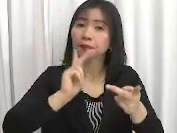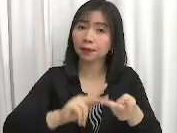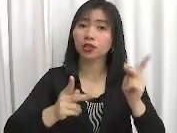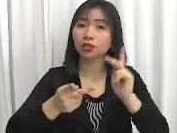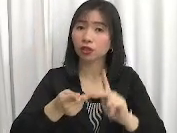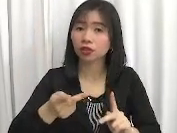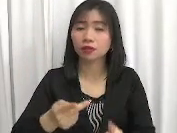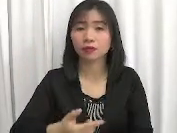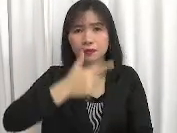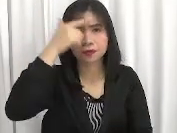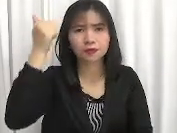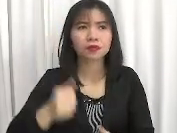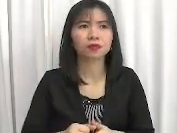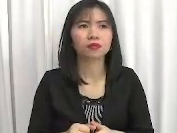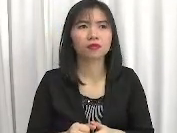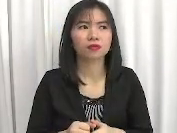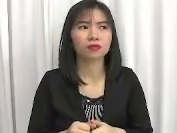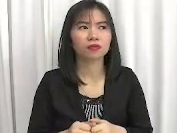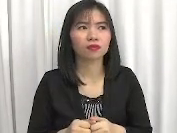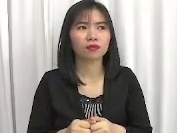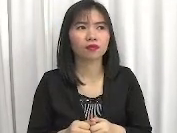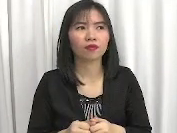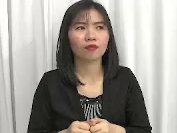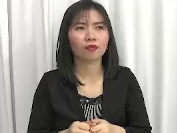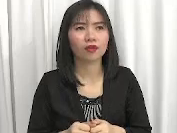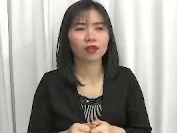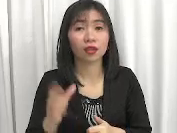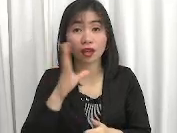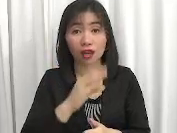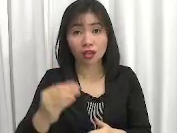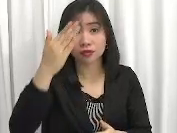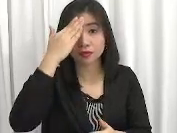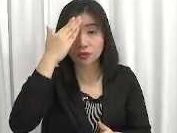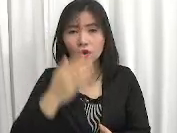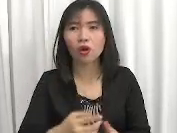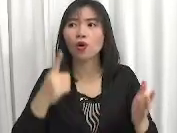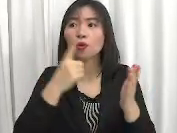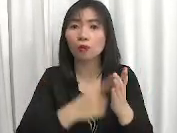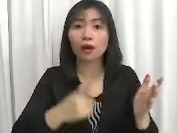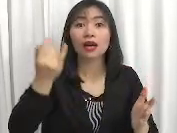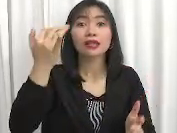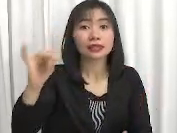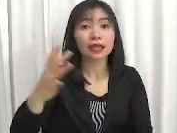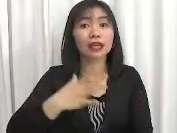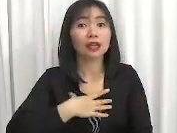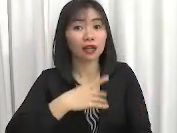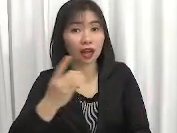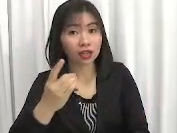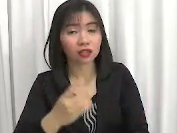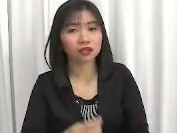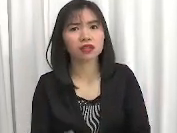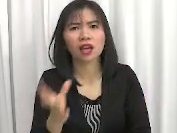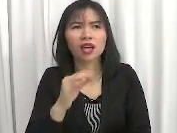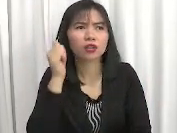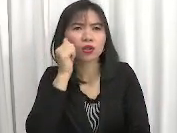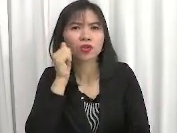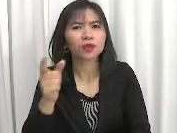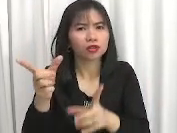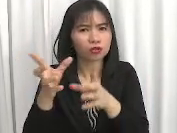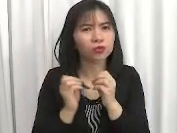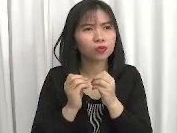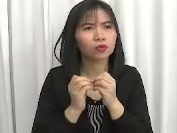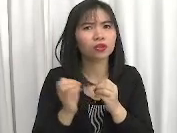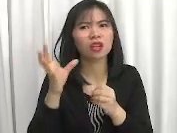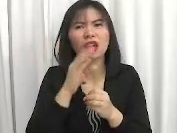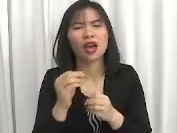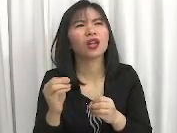sa hirap na nagsama kayo ng alamin kung ano ang hilig. Ano ang gusto at hindi gusto. Alamin ang hilig. No? Ano ang gusto at